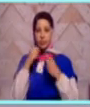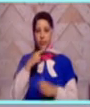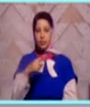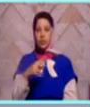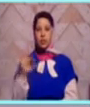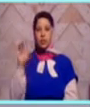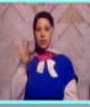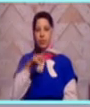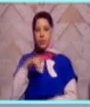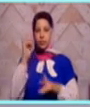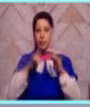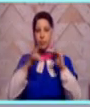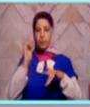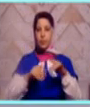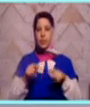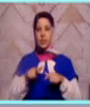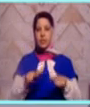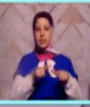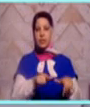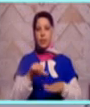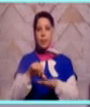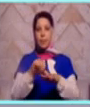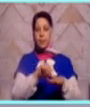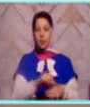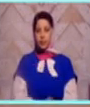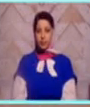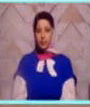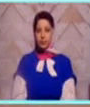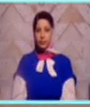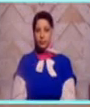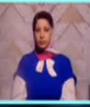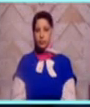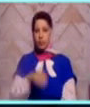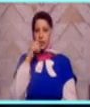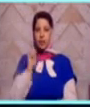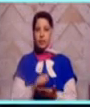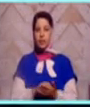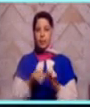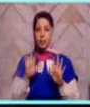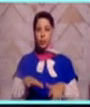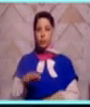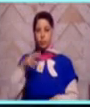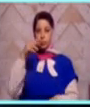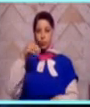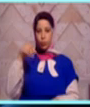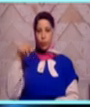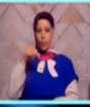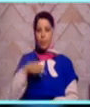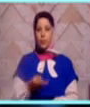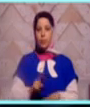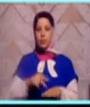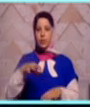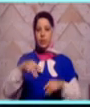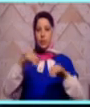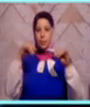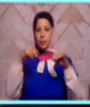ترابية وأمطار رعدية تجتاح بعض المناطق. هو بالفعل احنا في بعض الأتربة والرمال المصارة بتشمل